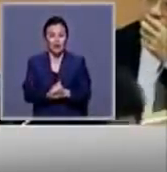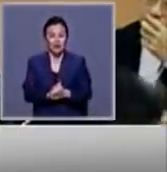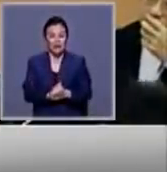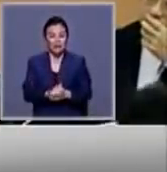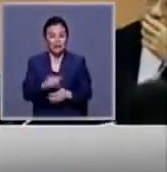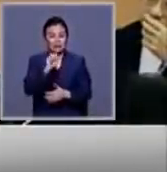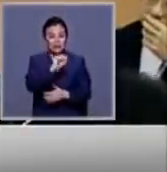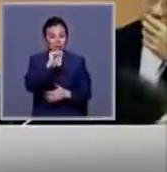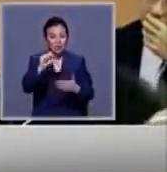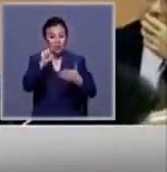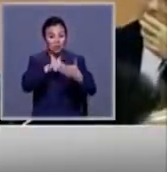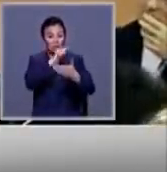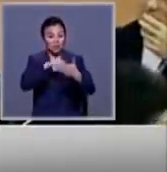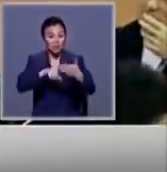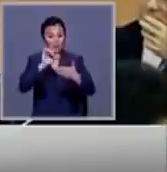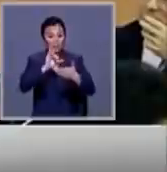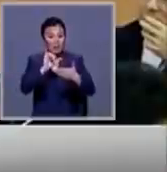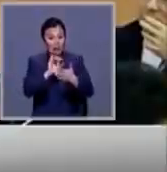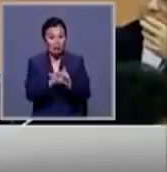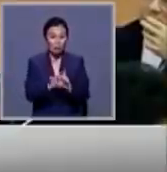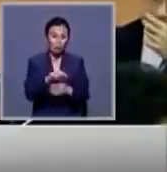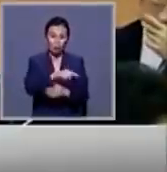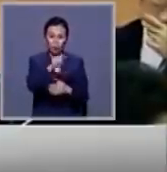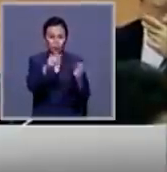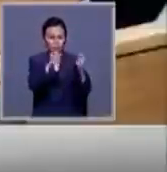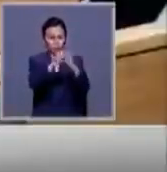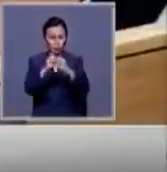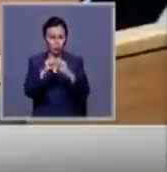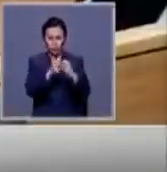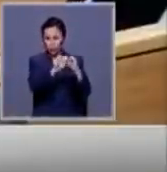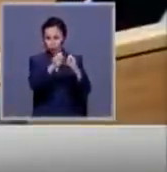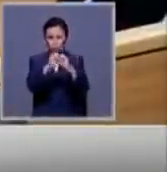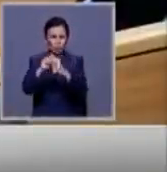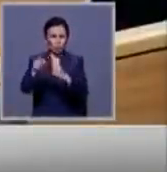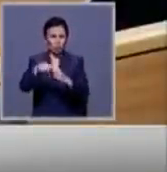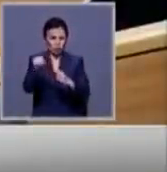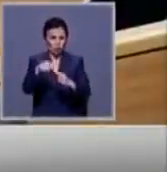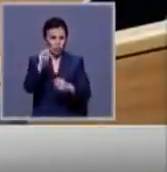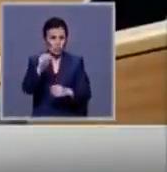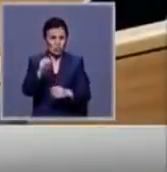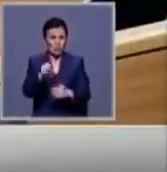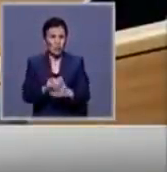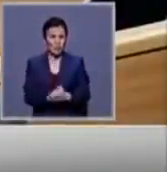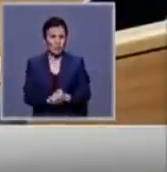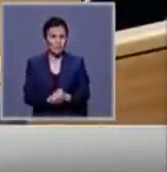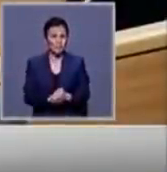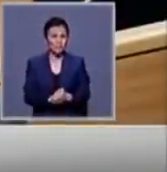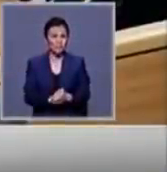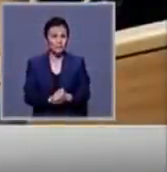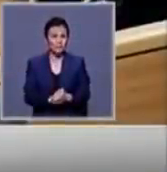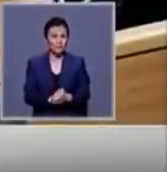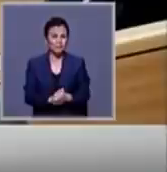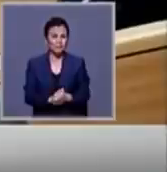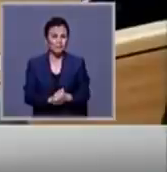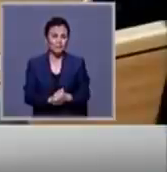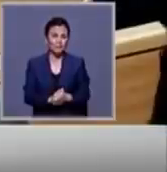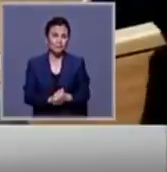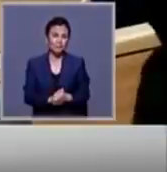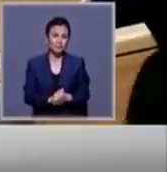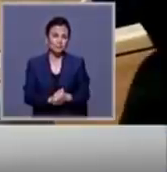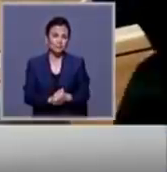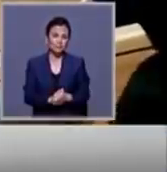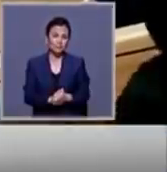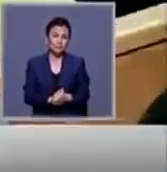นเสียงเลือกส.ส.เนี่ยบรรยากาศการเมืองมันจะร้อนระอุสักแค่ไหน มันต้องอยู่ในช่วงไหน เอาก ็ สมมติวันที่